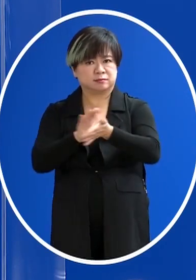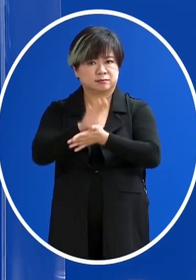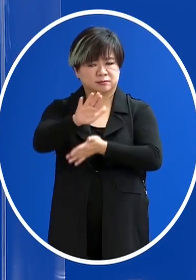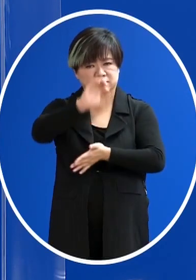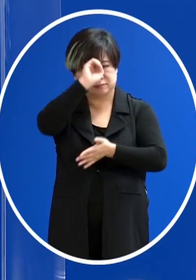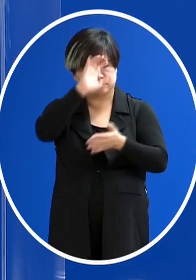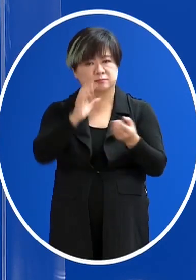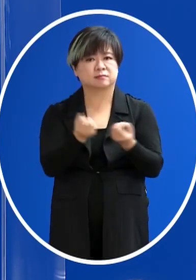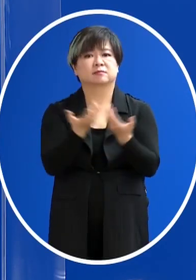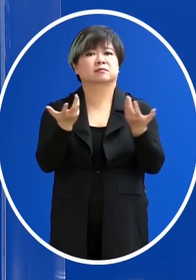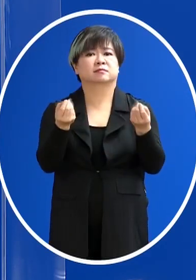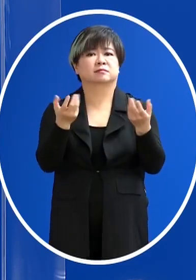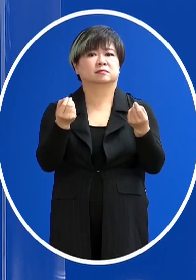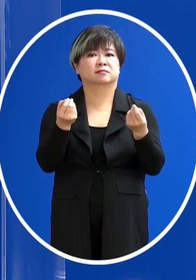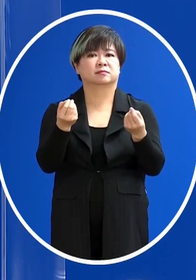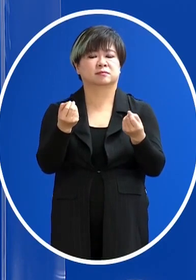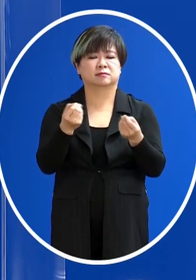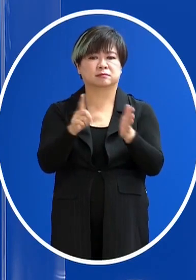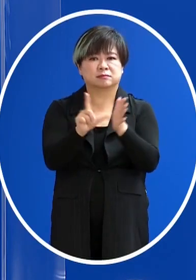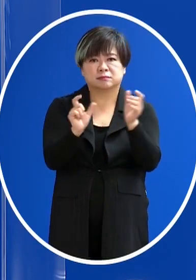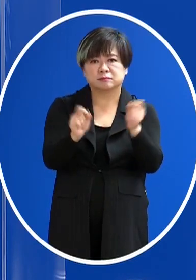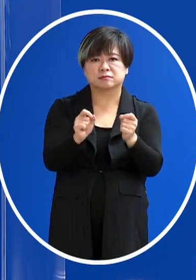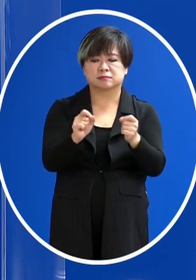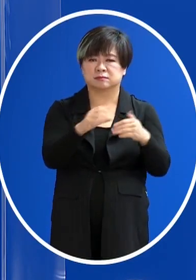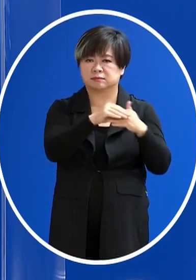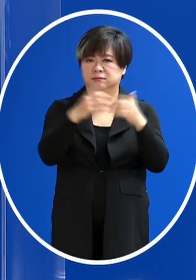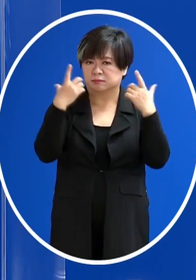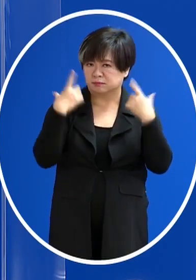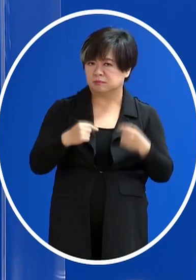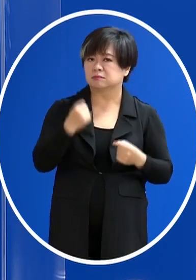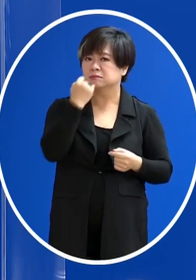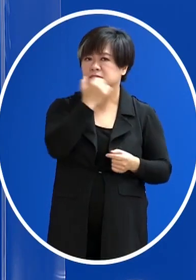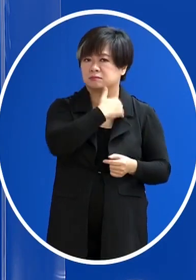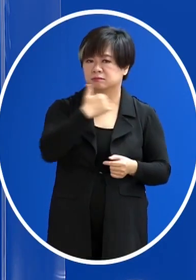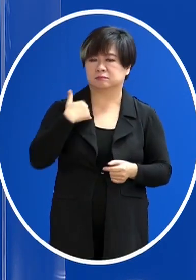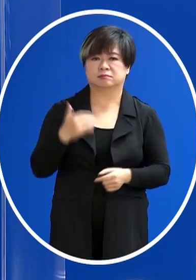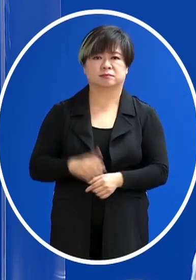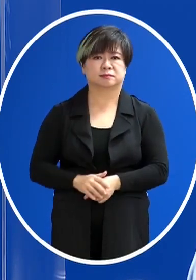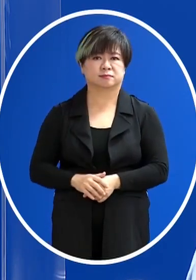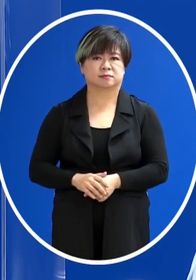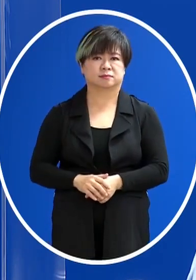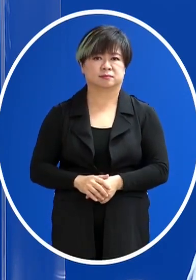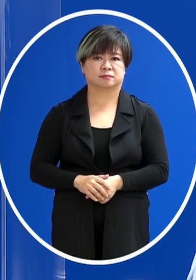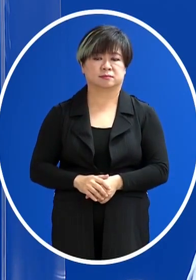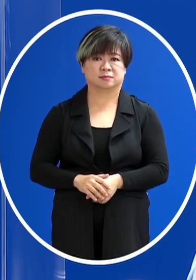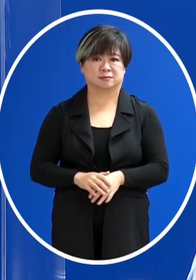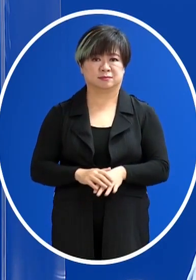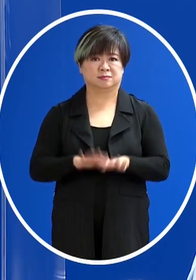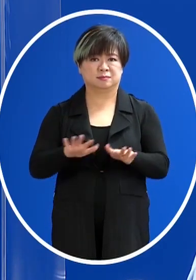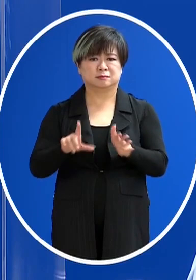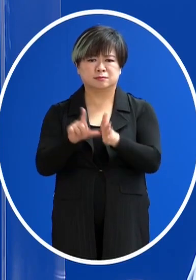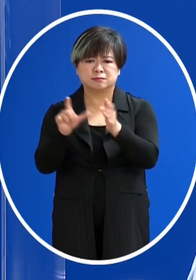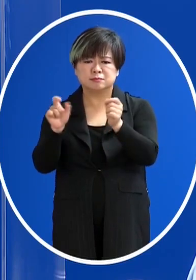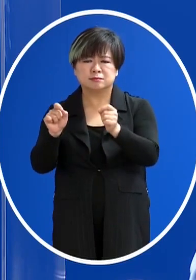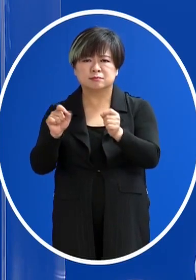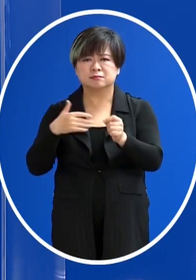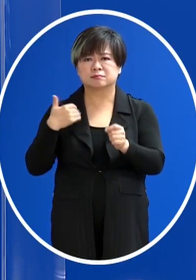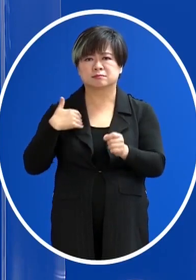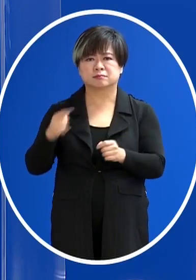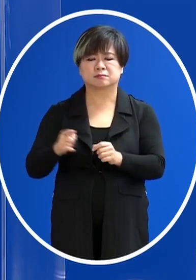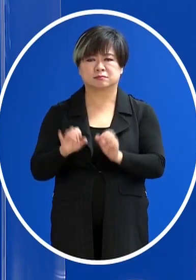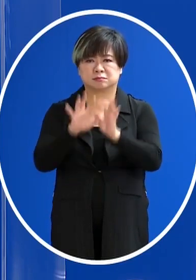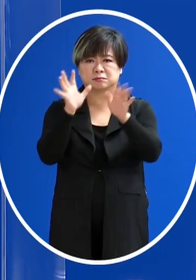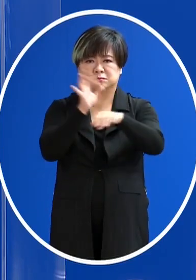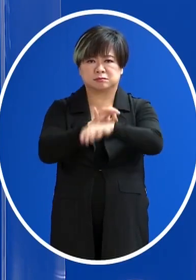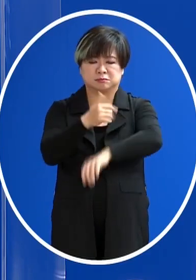的情形，但是是有可能有这个短暂带源的情形。所以目前来说，这个故事没有办法告诉我们，就是说，打了辉瑞疫苗